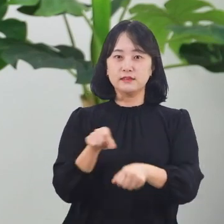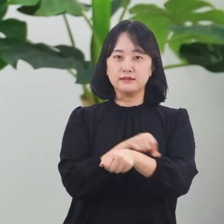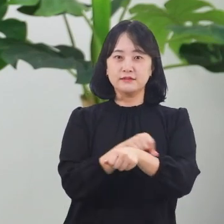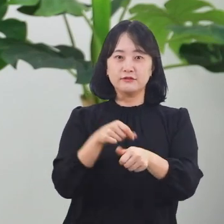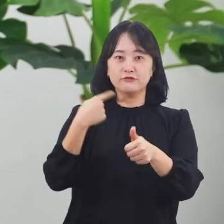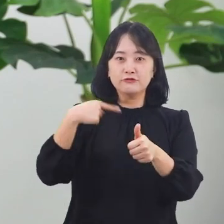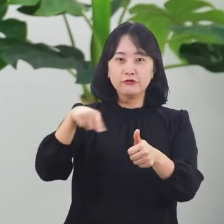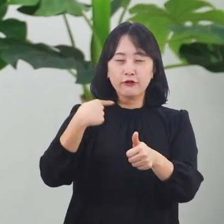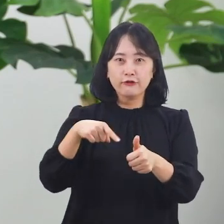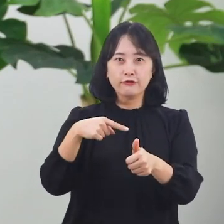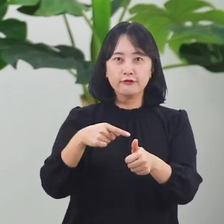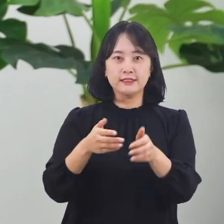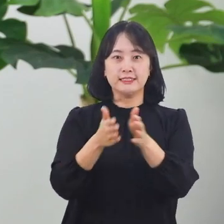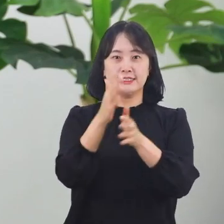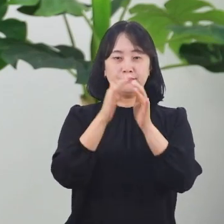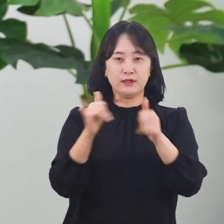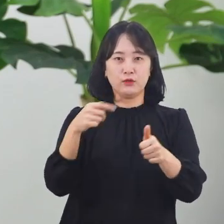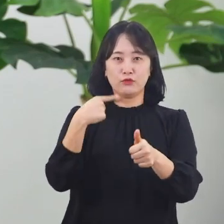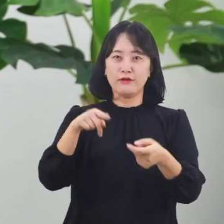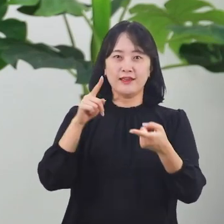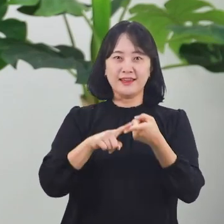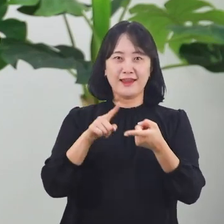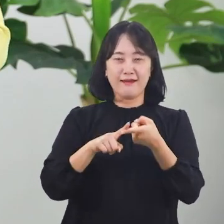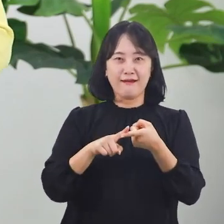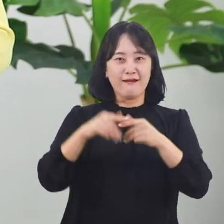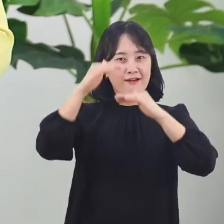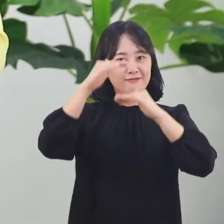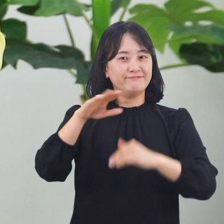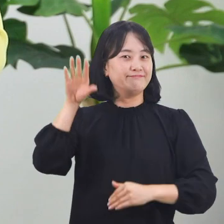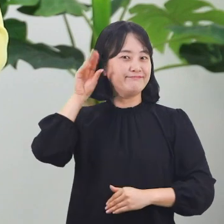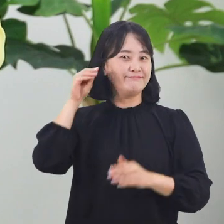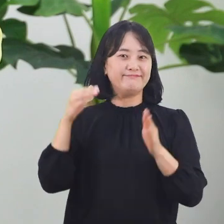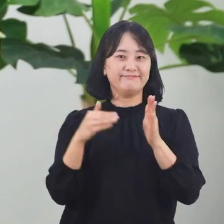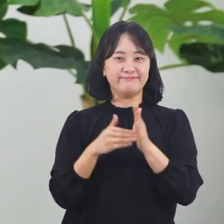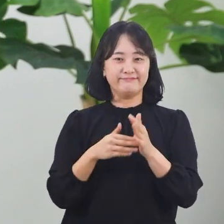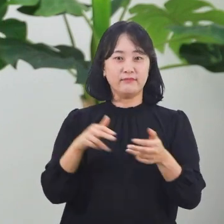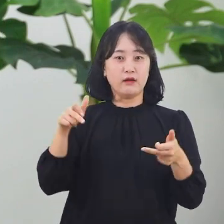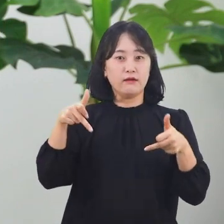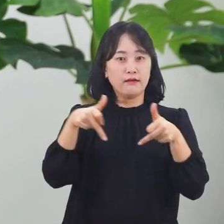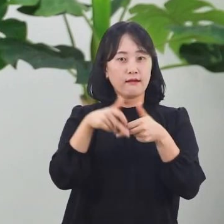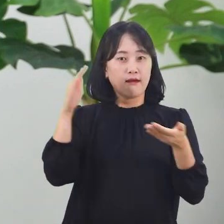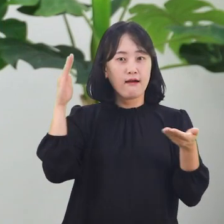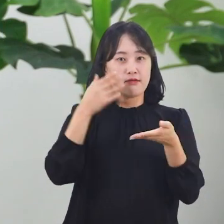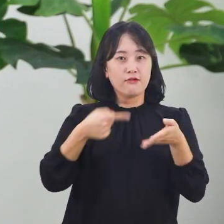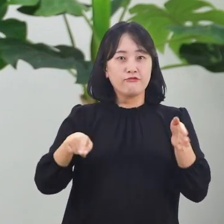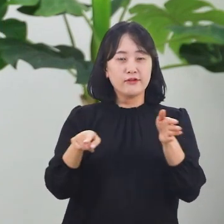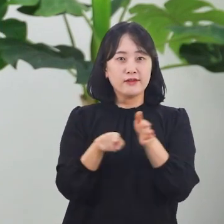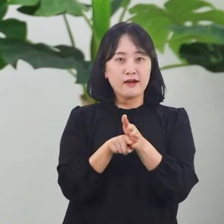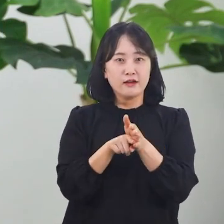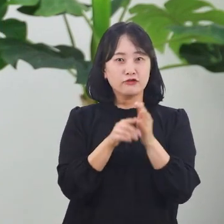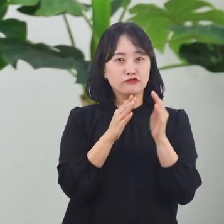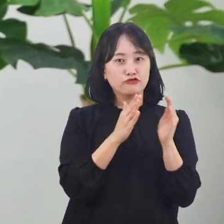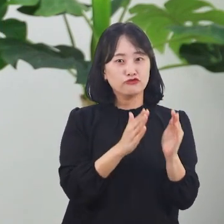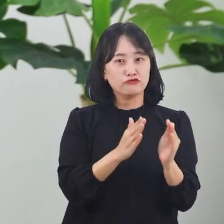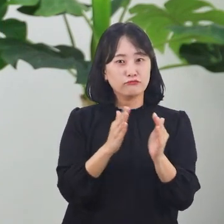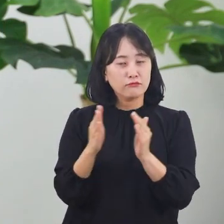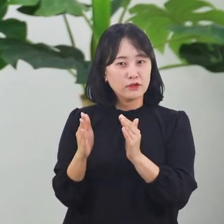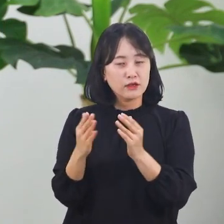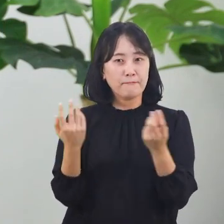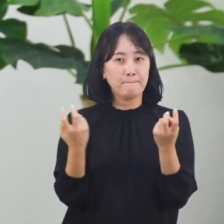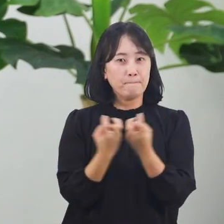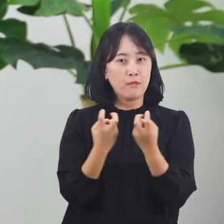특수교육과 세계 시민교육에 대한 전반적인 내용을 들어봤는데요. 장애 학생들을 위한 세계 시민교육을